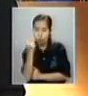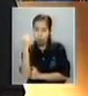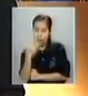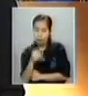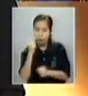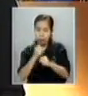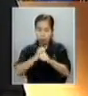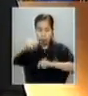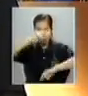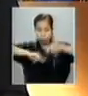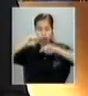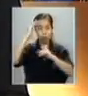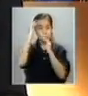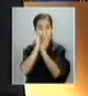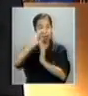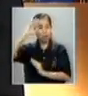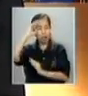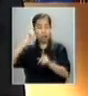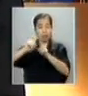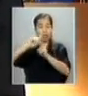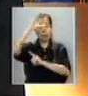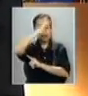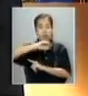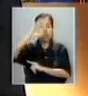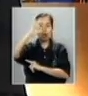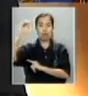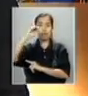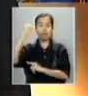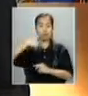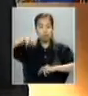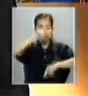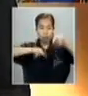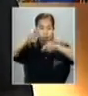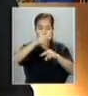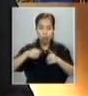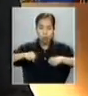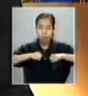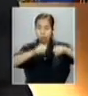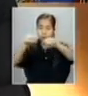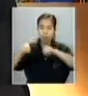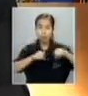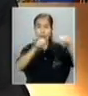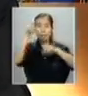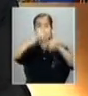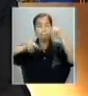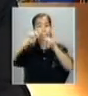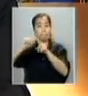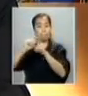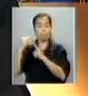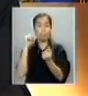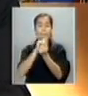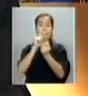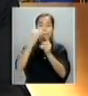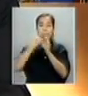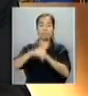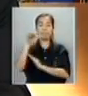ดตระเวนของตำรวจทหารในช่วงการประกาศมาตรการเคอร์ฟิวตั้งแต่3ทุ่มจนถึงตี5แม้ว่าจะไม่พบสิ่งผิดปกติแต่ว่าเจ้